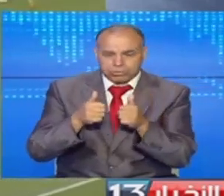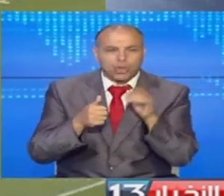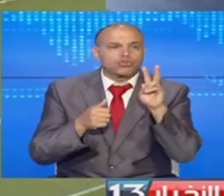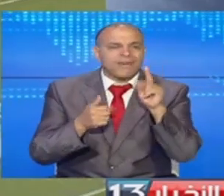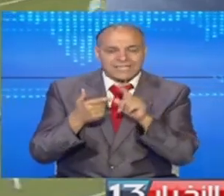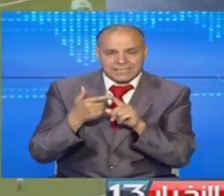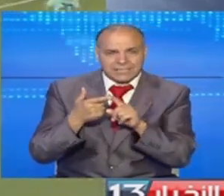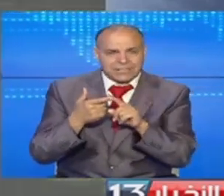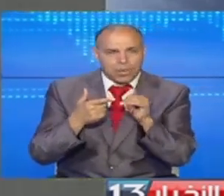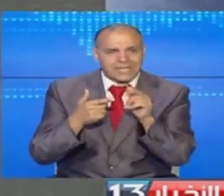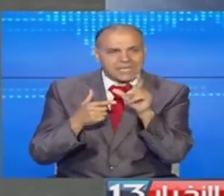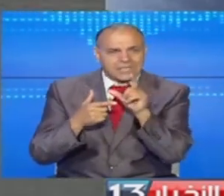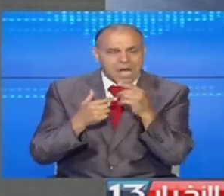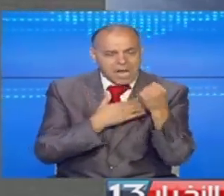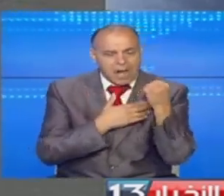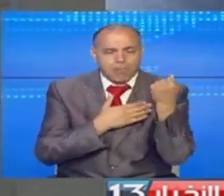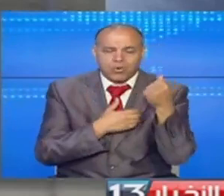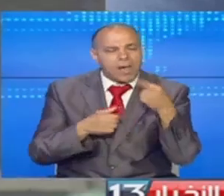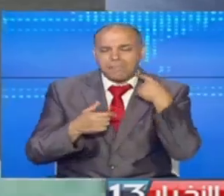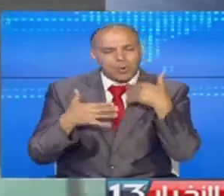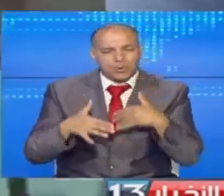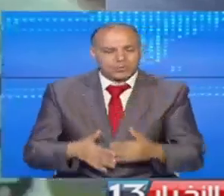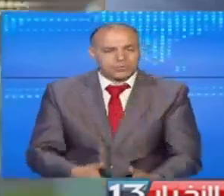لجوفنتوس ولاتزيو على لقب البطولة.